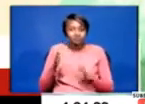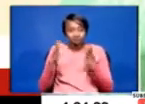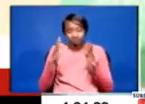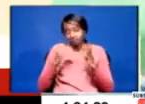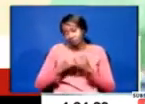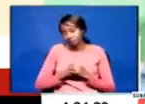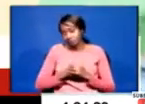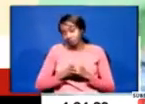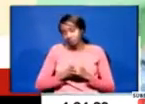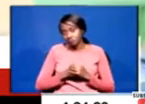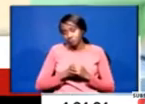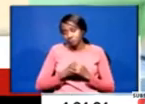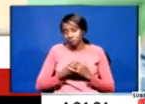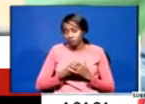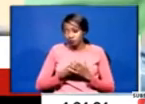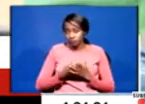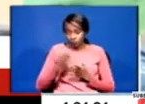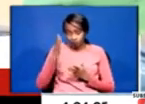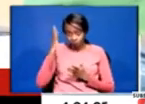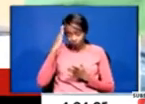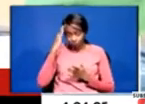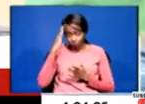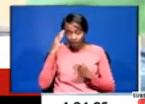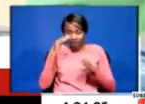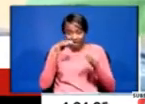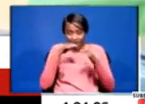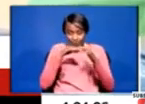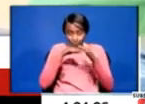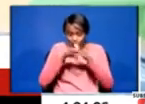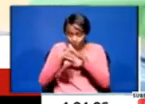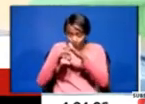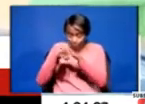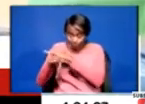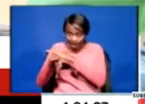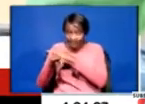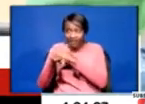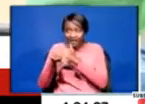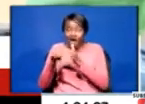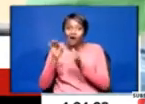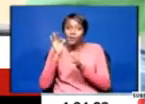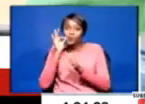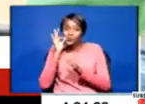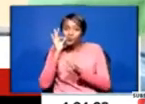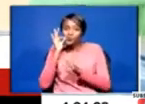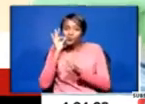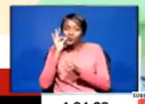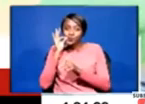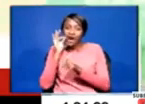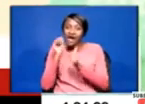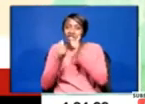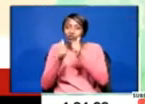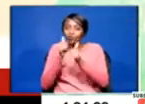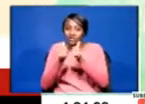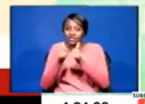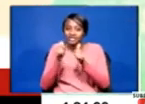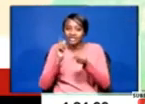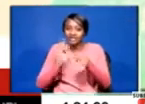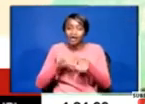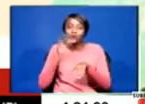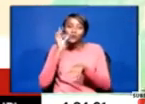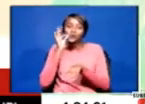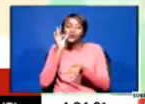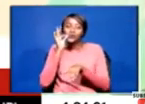Na unajua uzuri ya ile mimi naenda kupanda. Mnajua ile uzuri ya ile bangi naenda kupanda. Ni ile ukivuta inakutoa